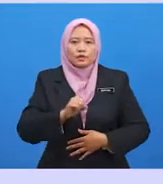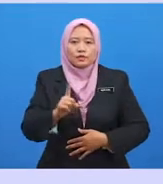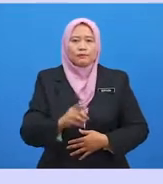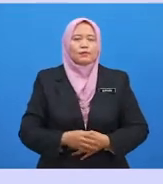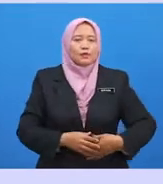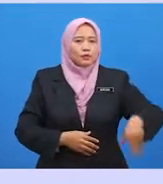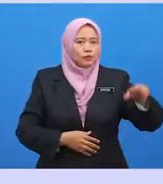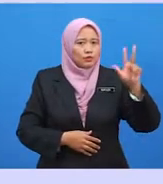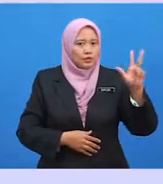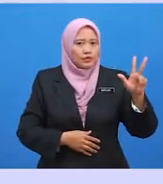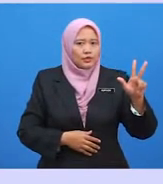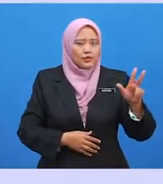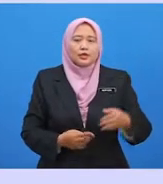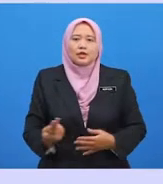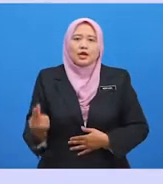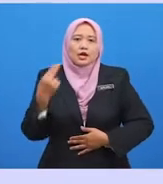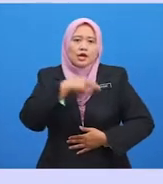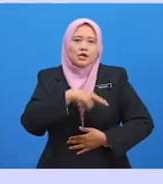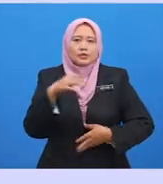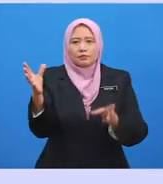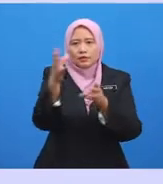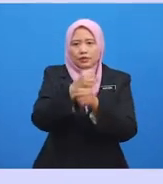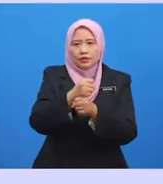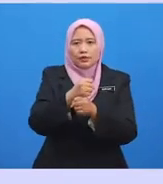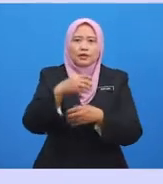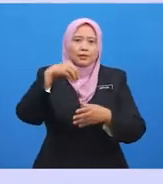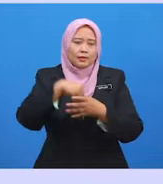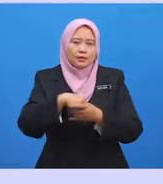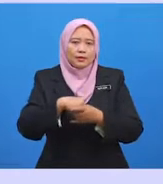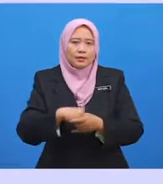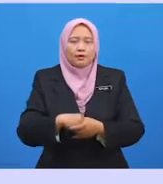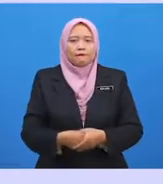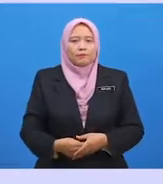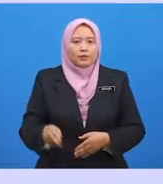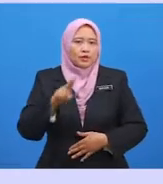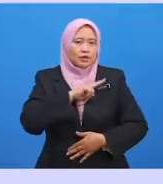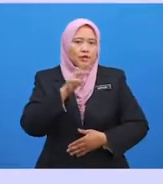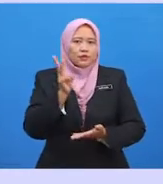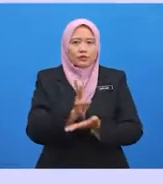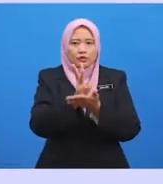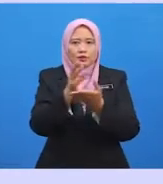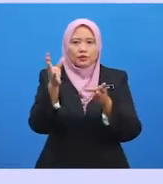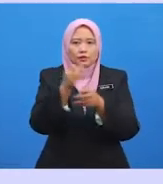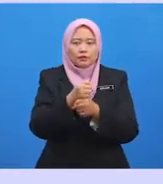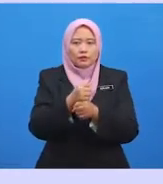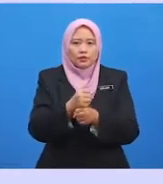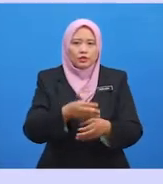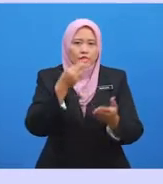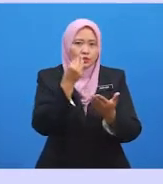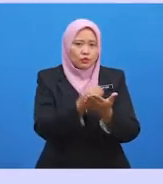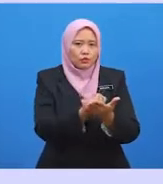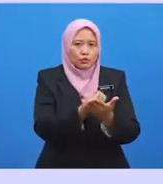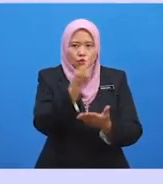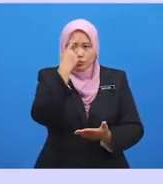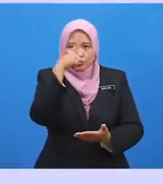hasil pendapatan dari harta wakaf dapat dijadikan modal untuk sesuatu pelaburan atau